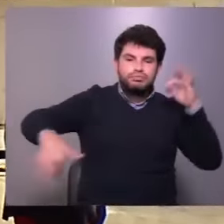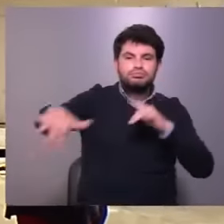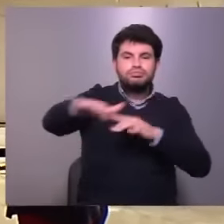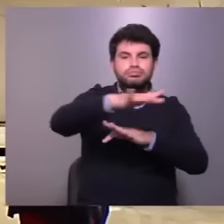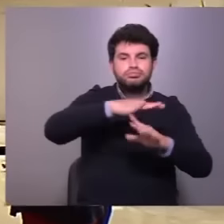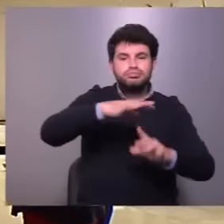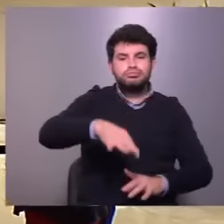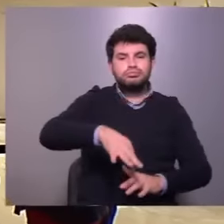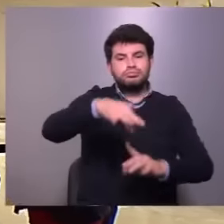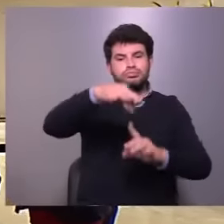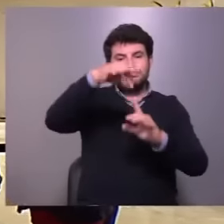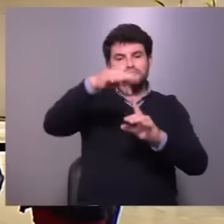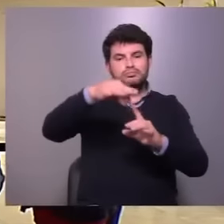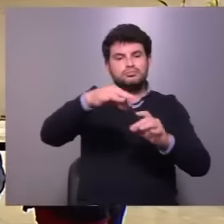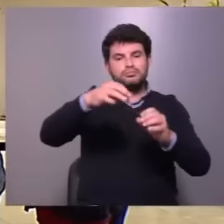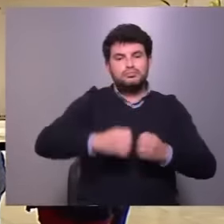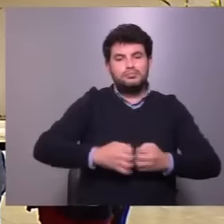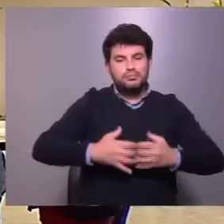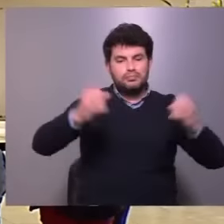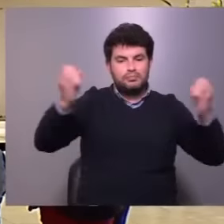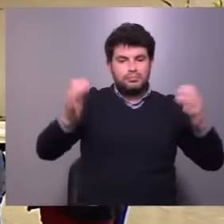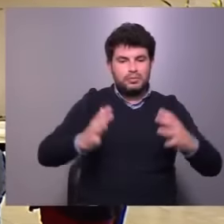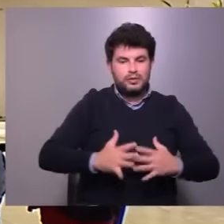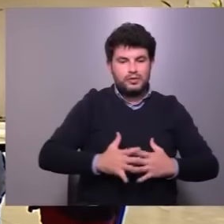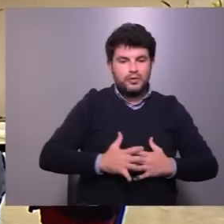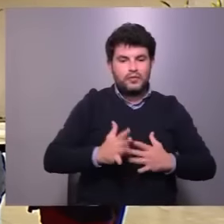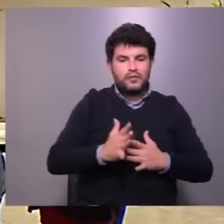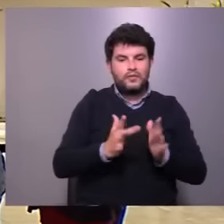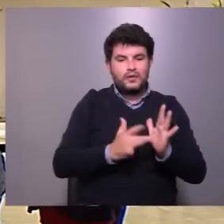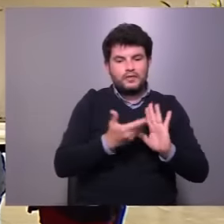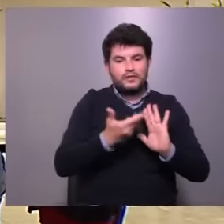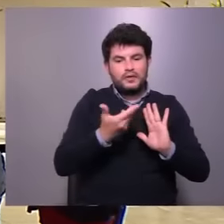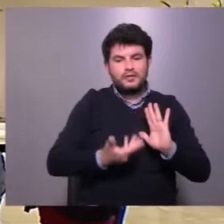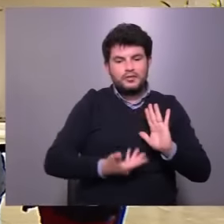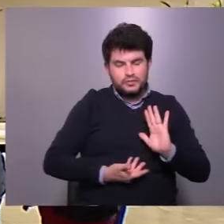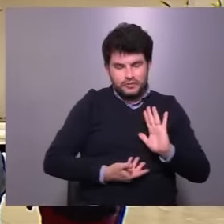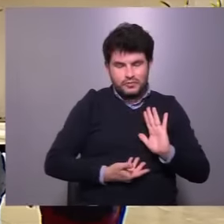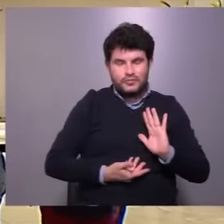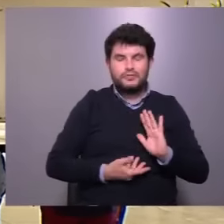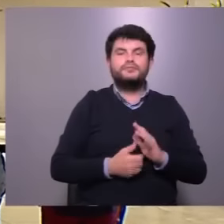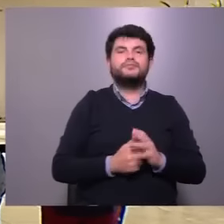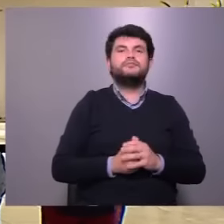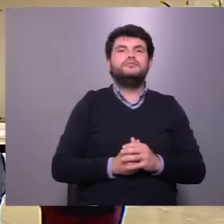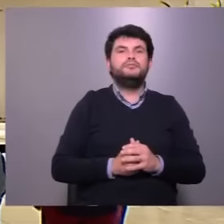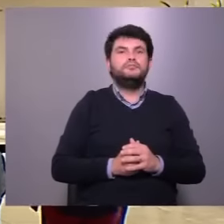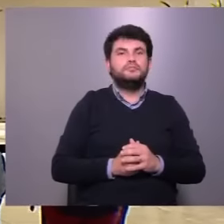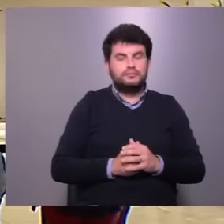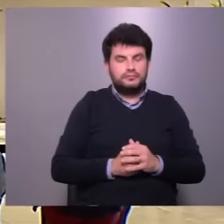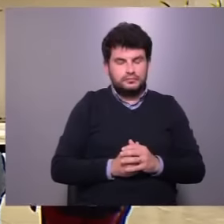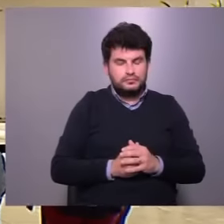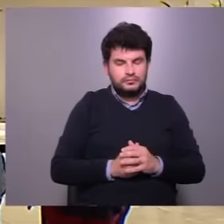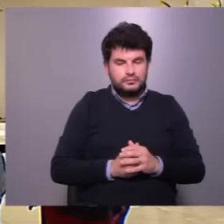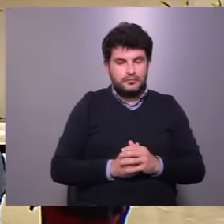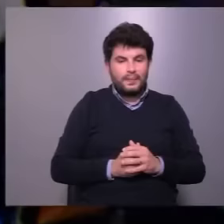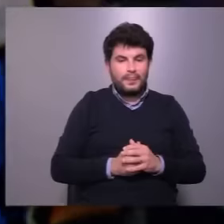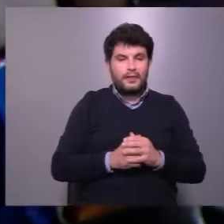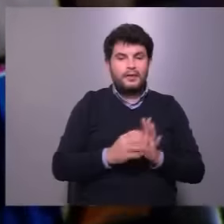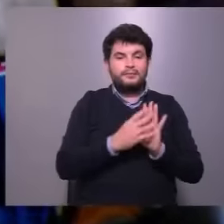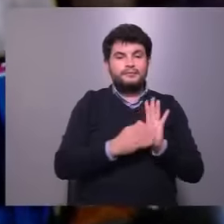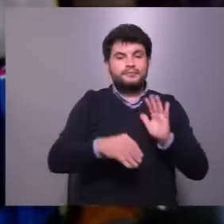Je vous salue, Marie, pleine de grâce. Le Seigneur est avec vous. Vous êtes bénie entre toutes